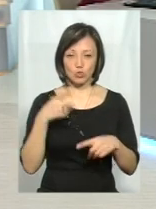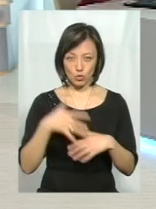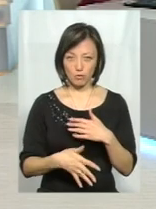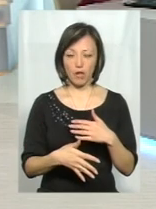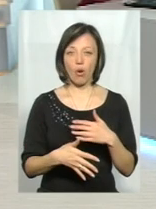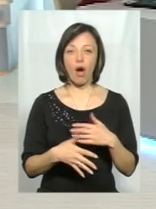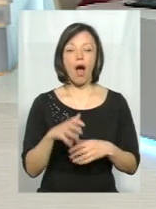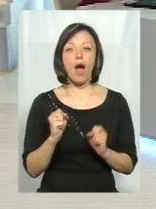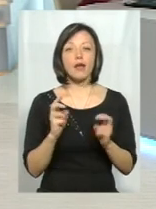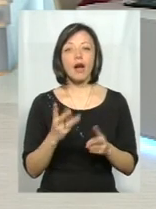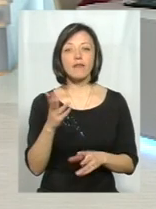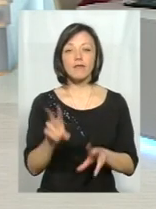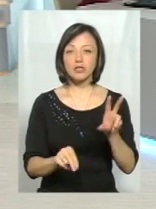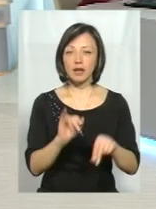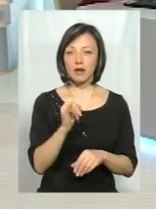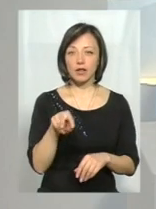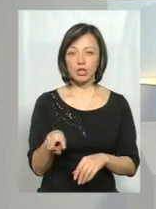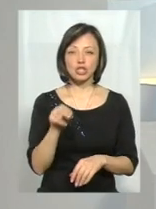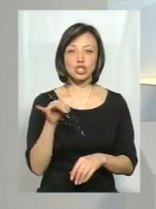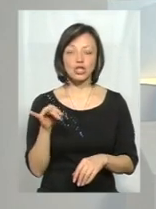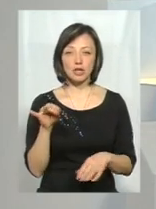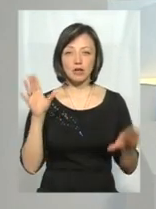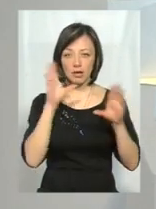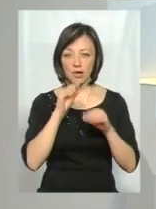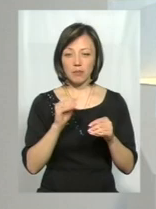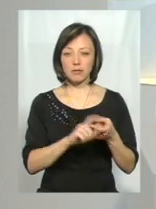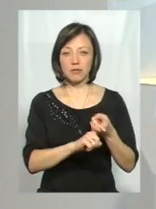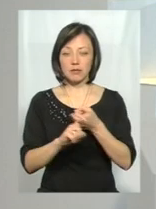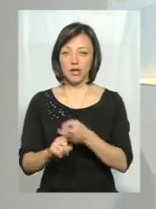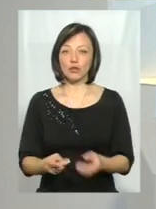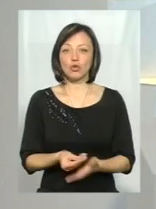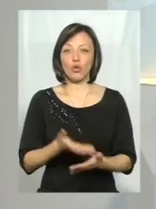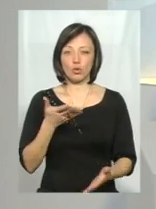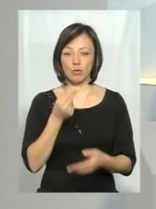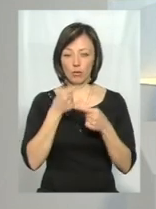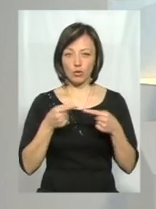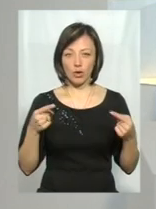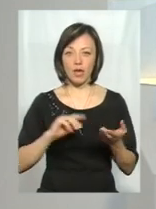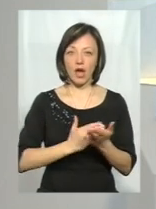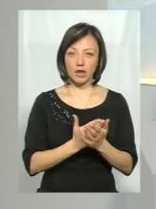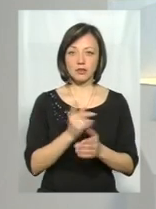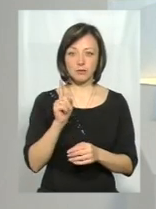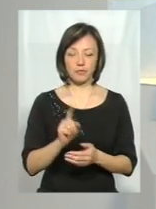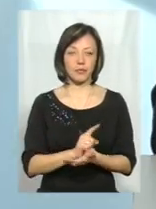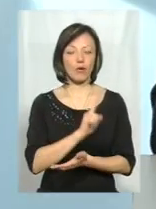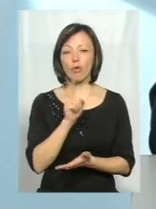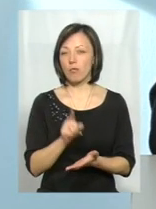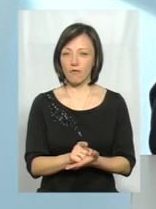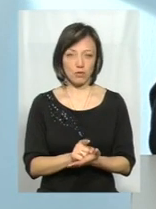зрозуміло. Як вважаєте ви, Іване Леонтійовичу, чи потягне він за собою здорожчання продукції? Бо ж чим якісніше…